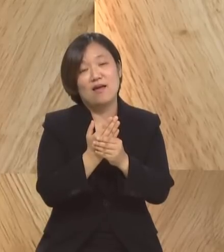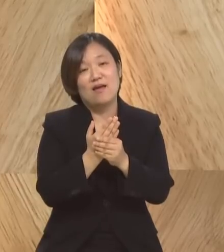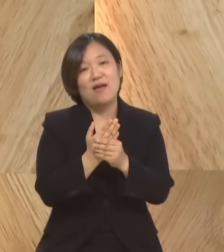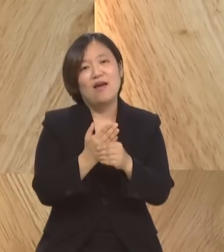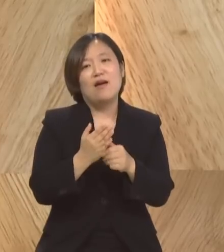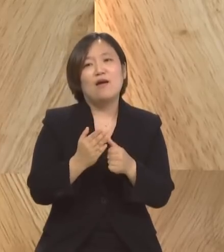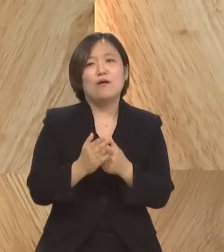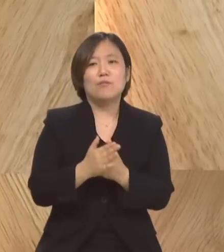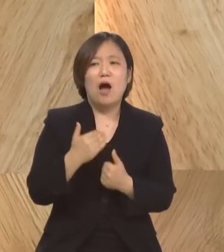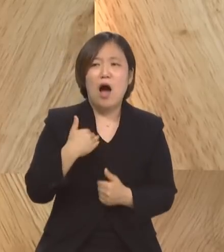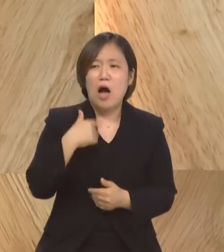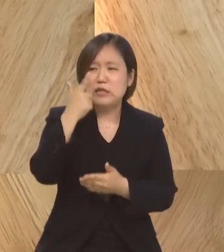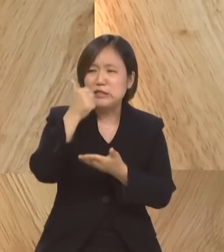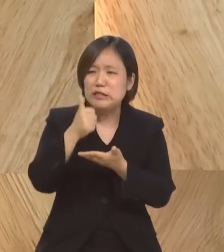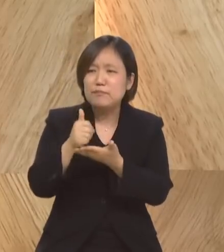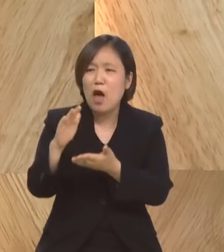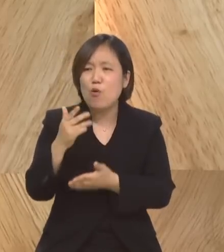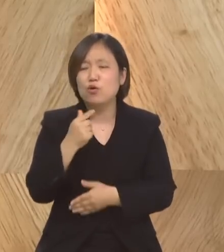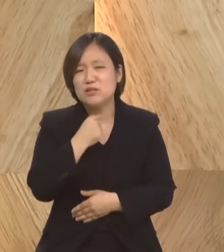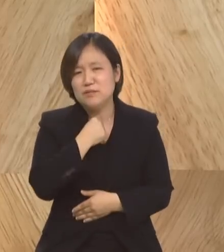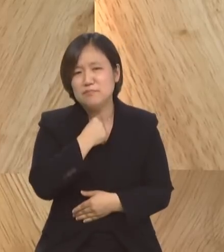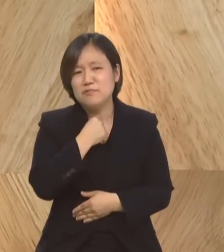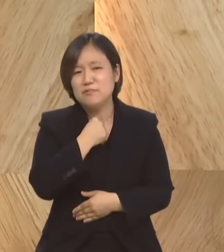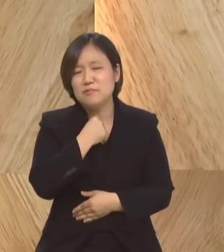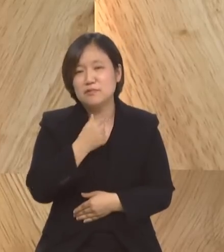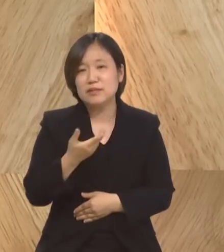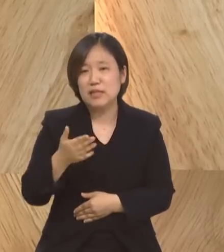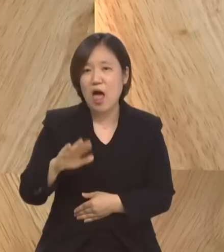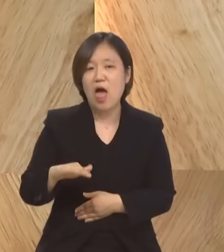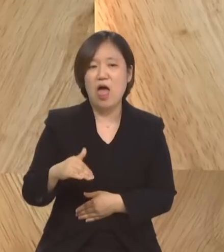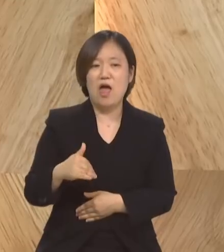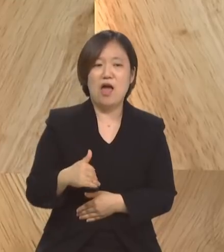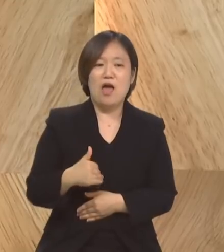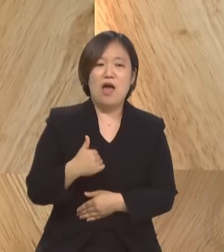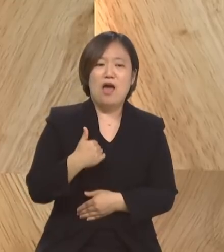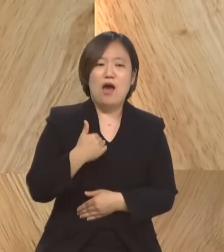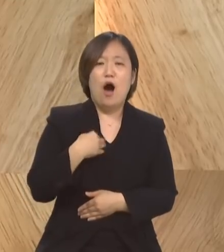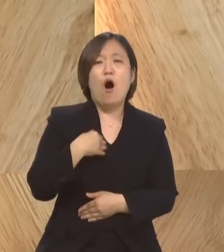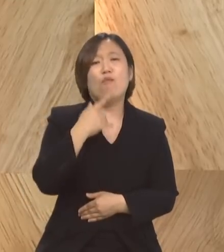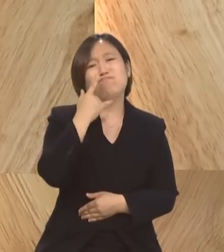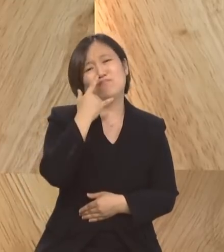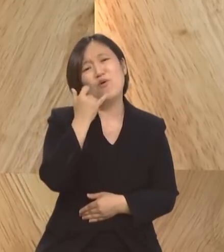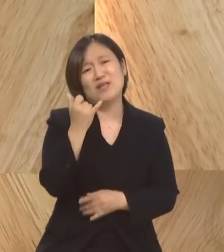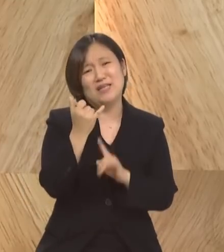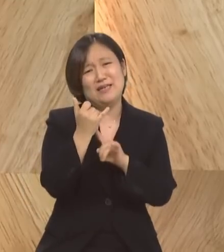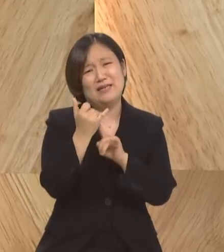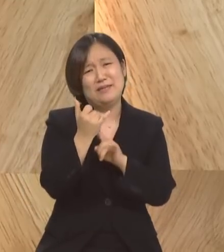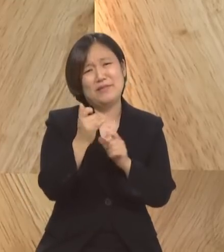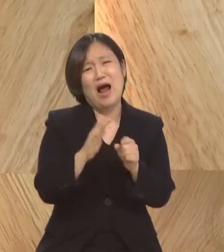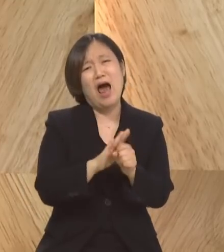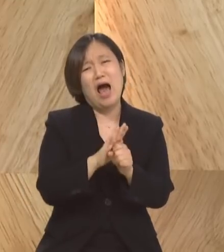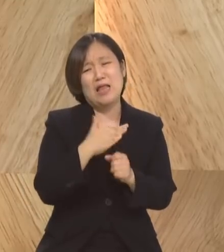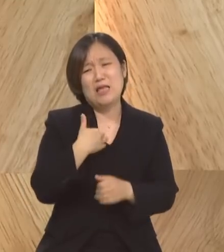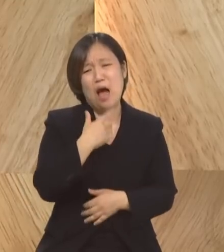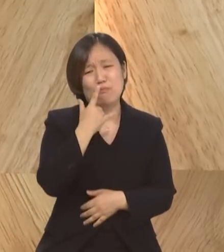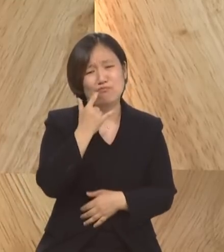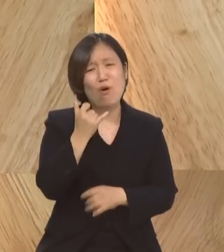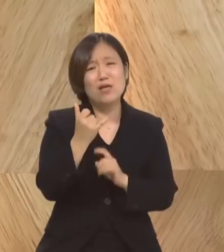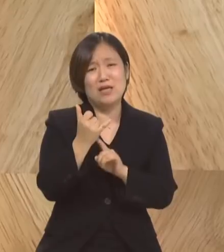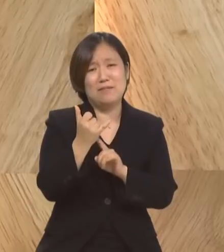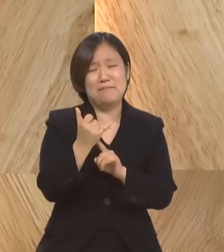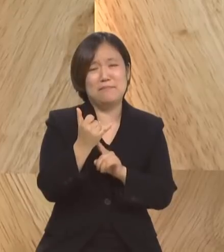정말 정말 출가하고 싶은데 어렸을 때부터 부모님의 사랑을 듬뿍